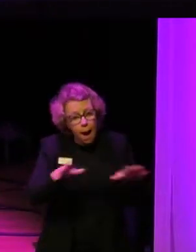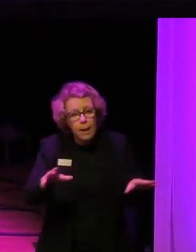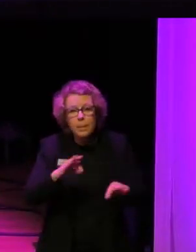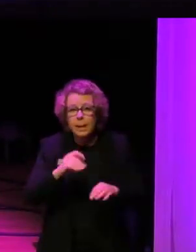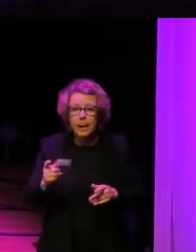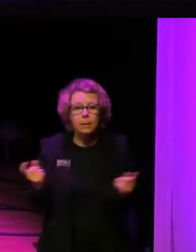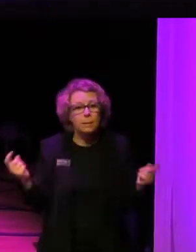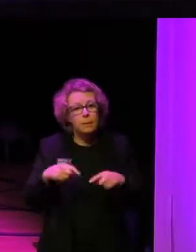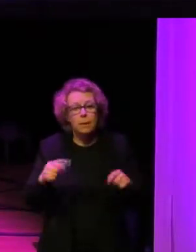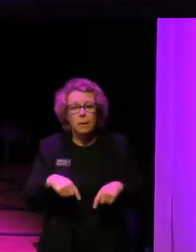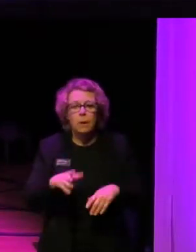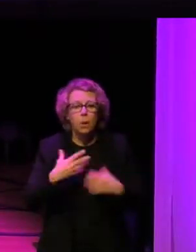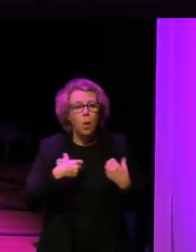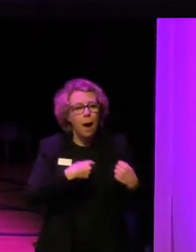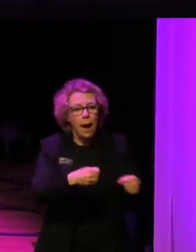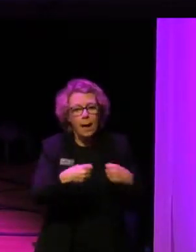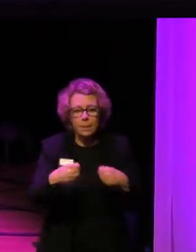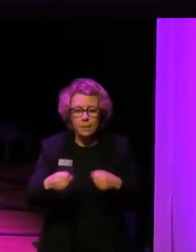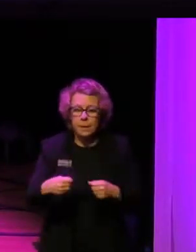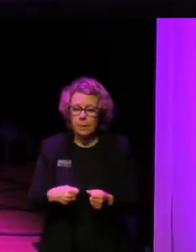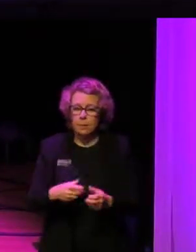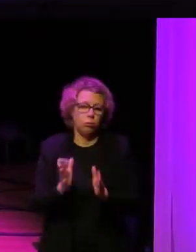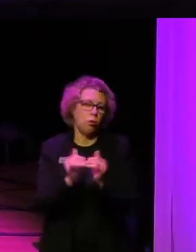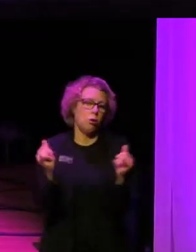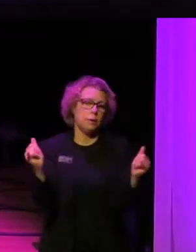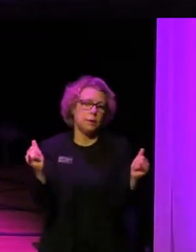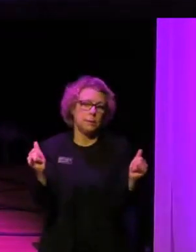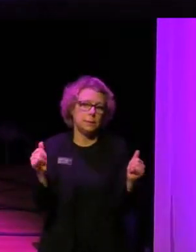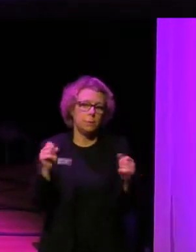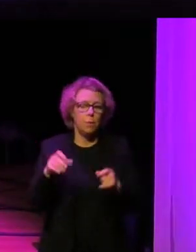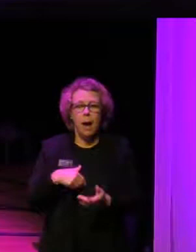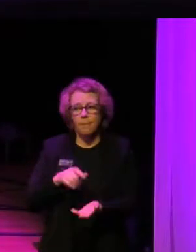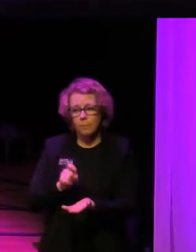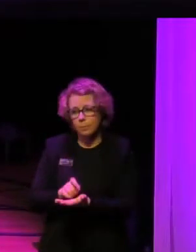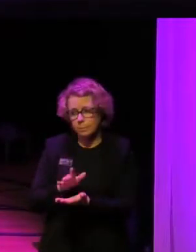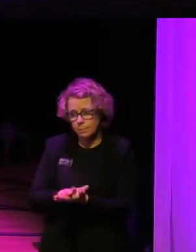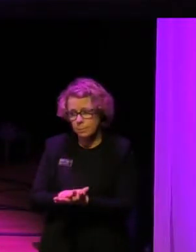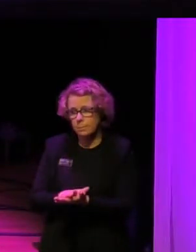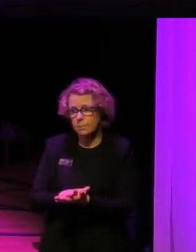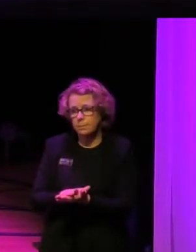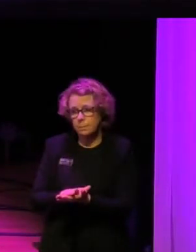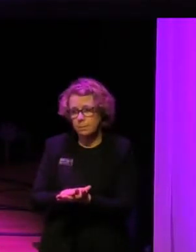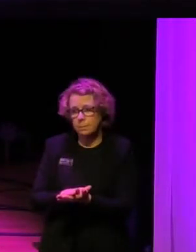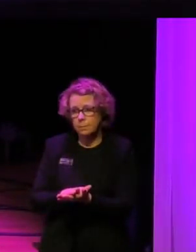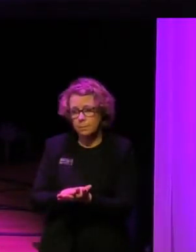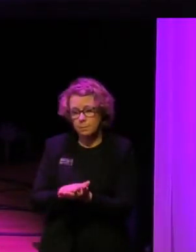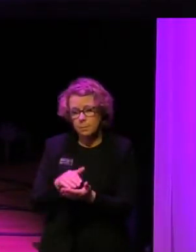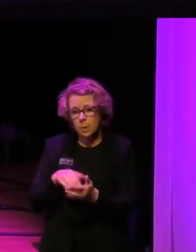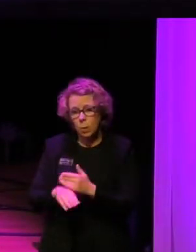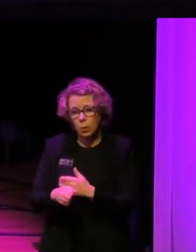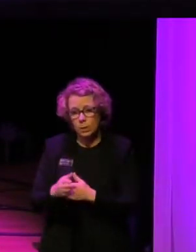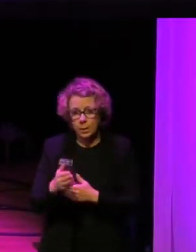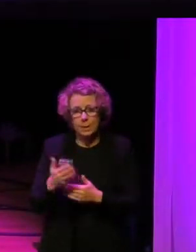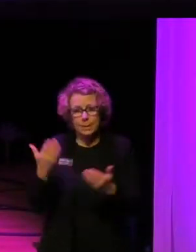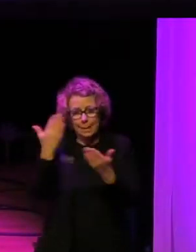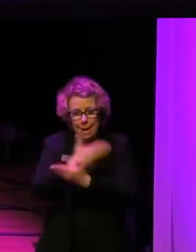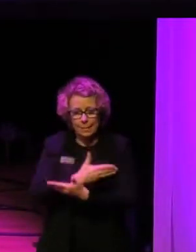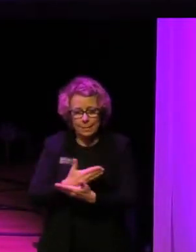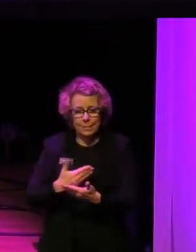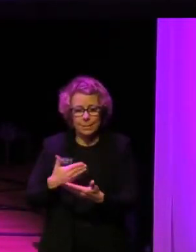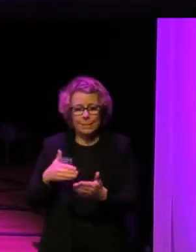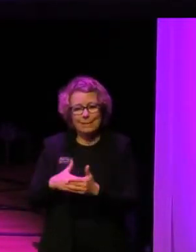alla aktiviteter är kostnadsfria så länge man har registrerat sig under midnatt, nu natten till